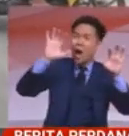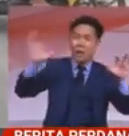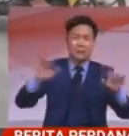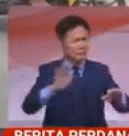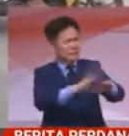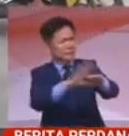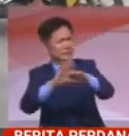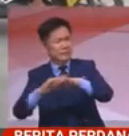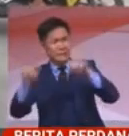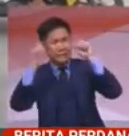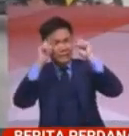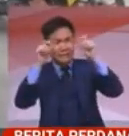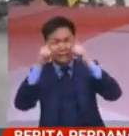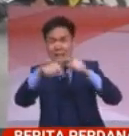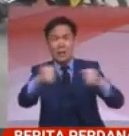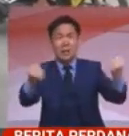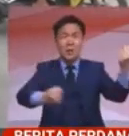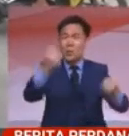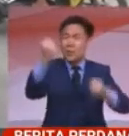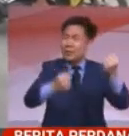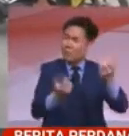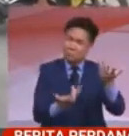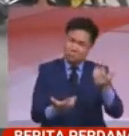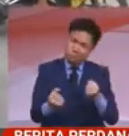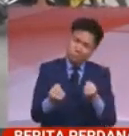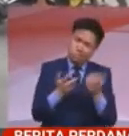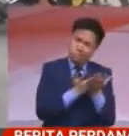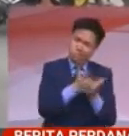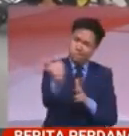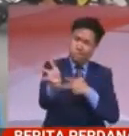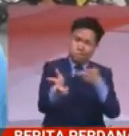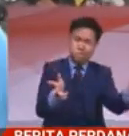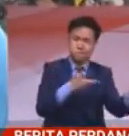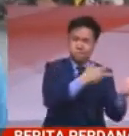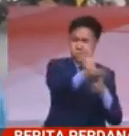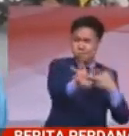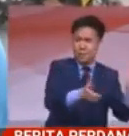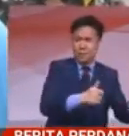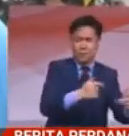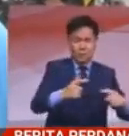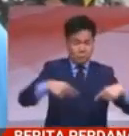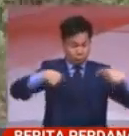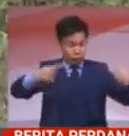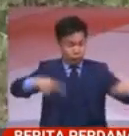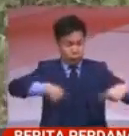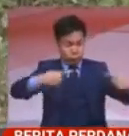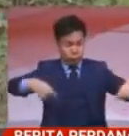bangun. Kalih kereta, kalih kereta dan sangkat tayar dia lepas, lebih terus.